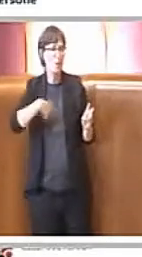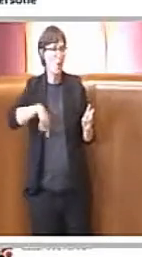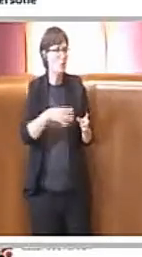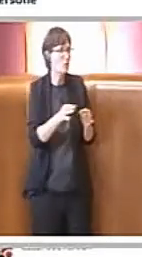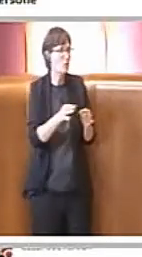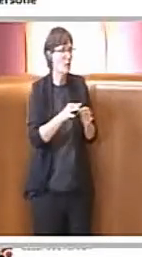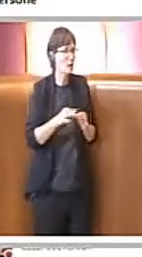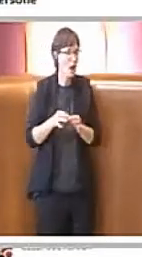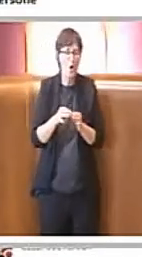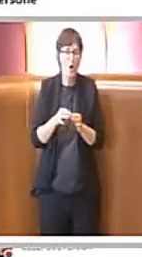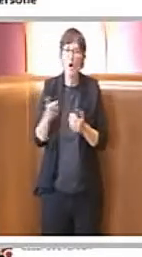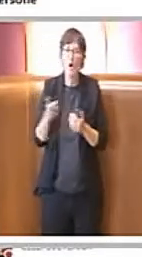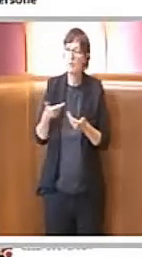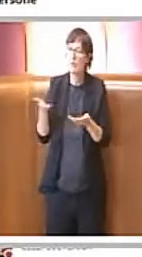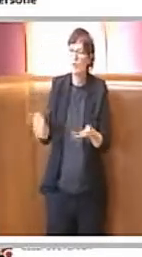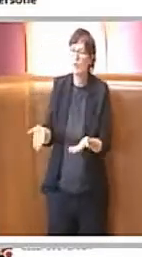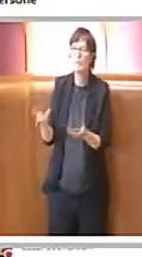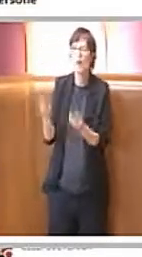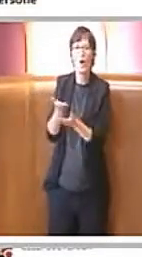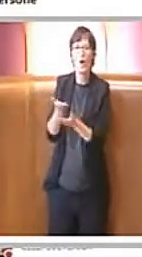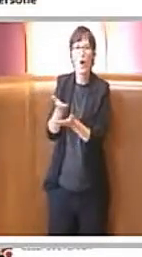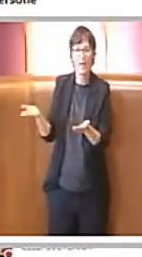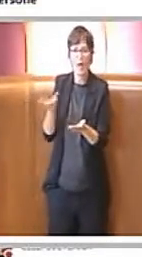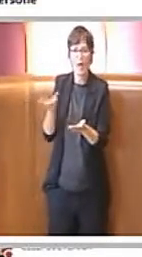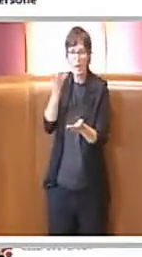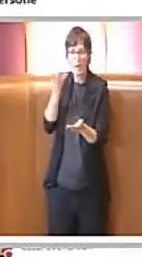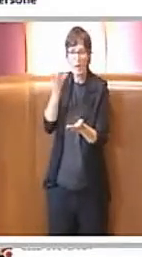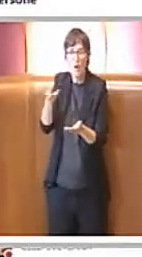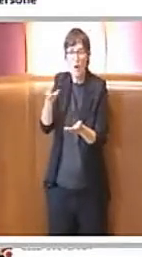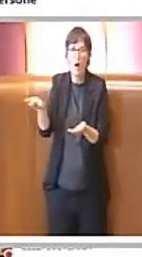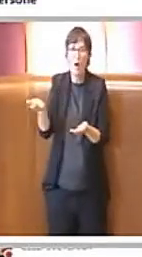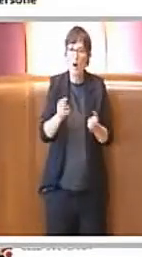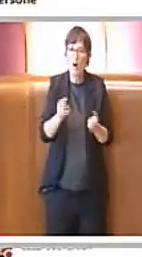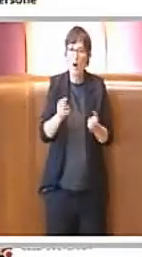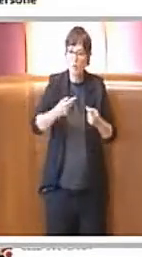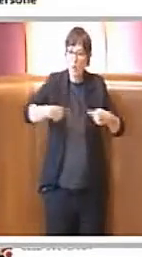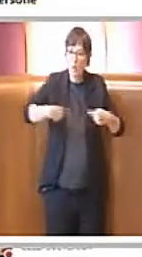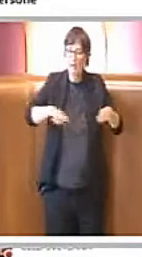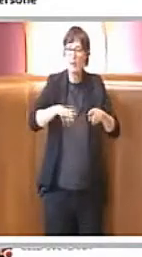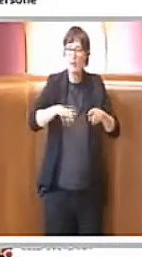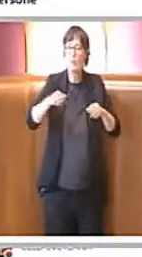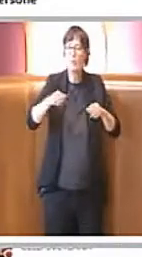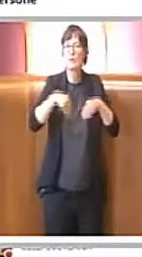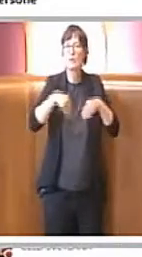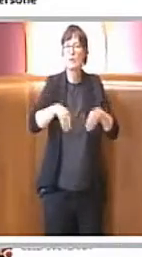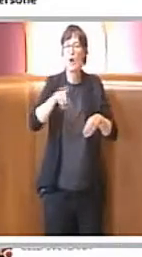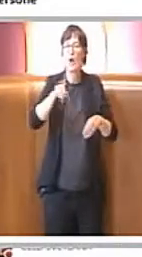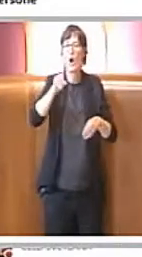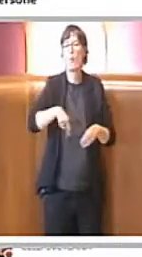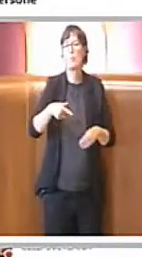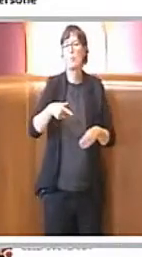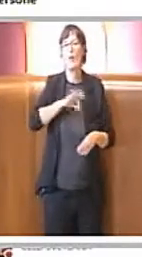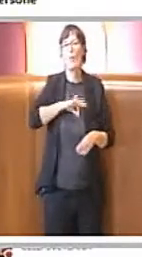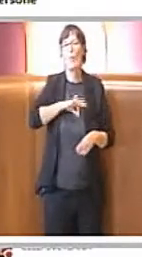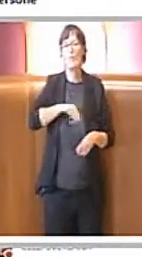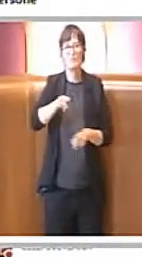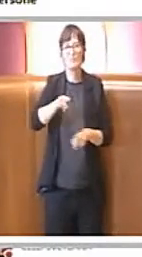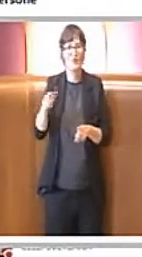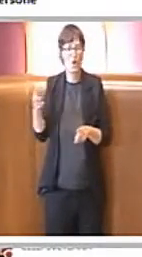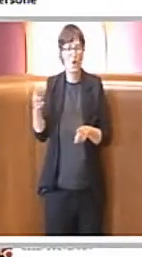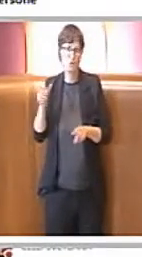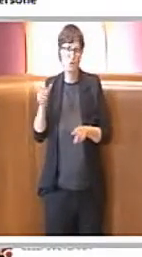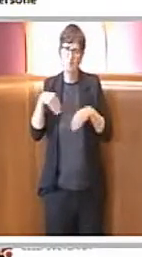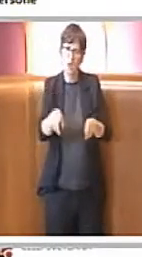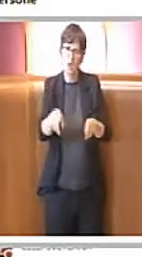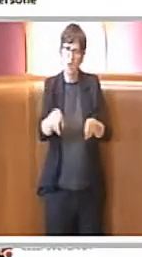invito i colleghi a partecipare alle commissioni patrimonio, anche senza gettone, insomma, possono liberamente farlo e intervenire in quel